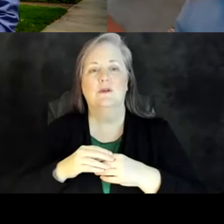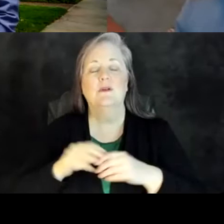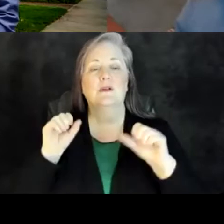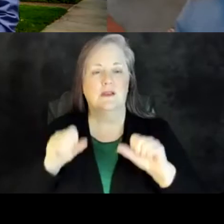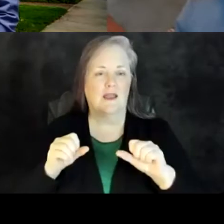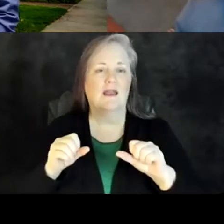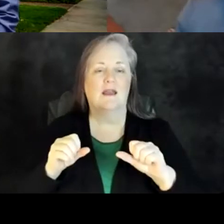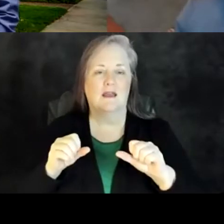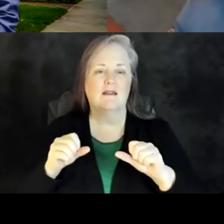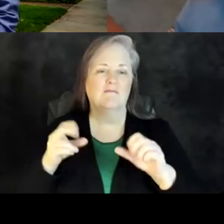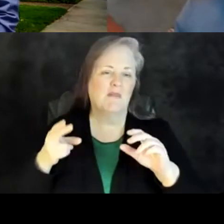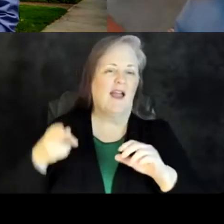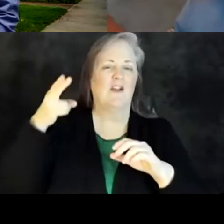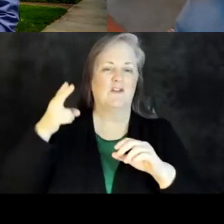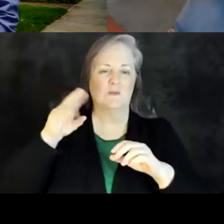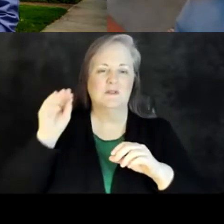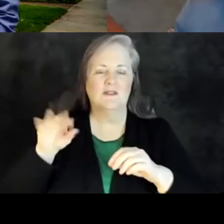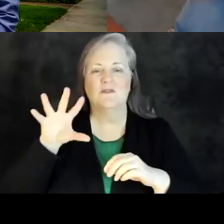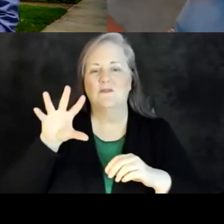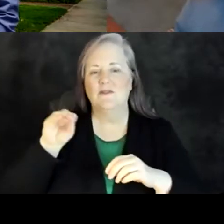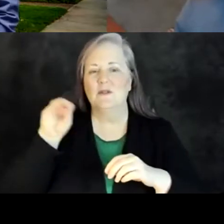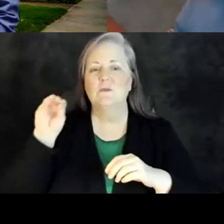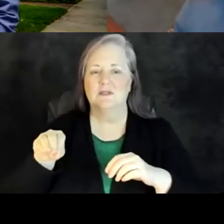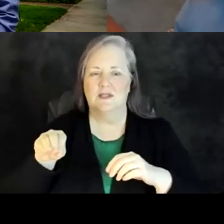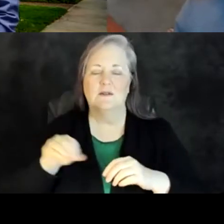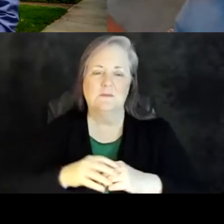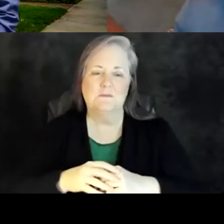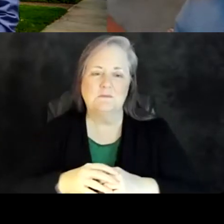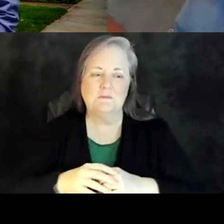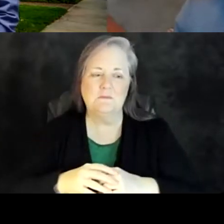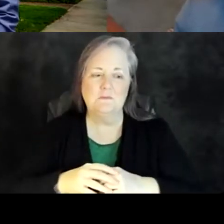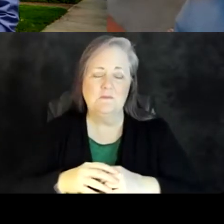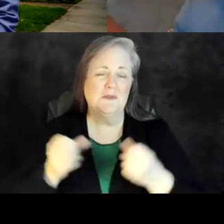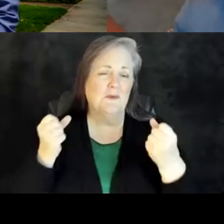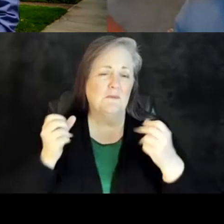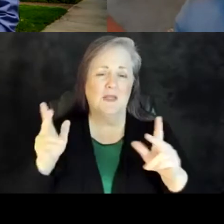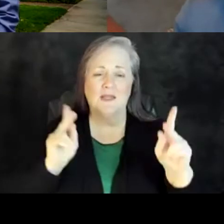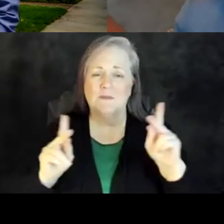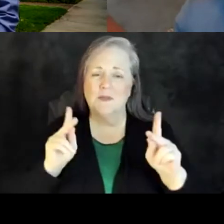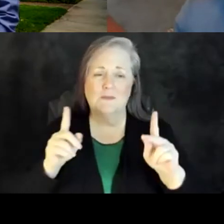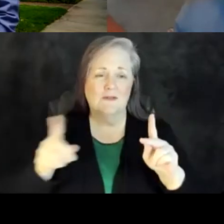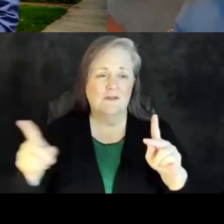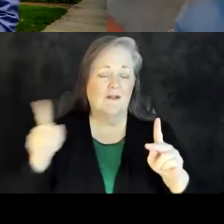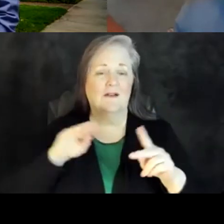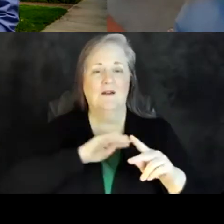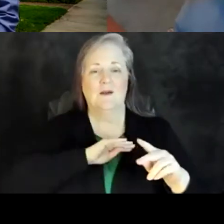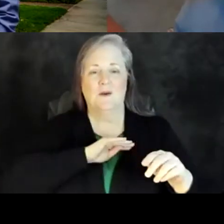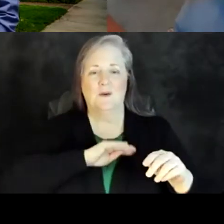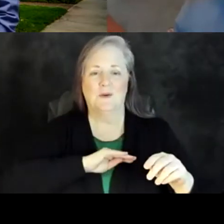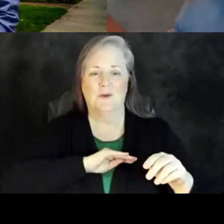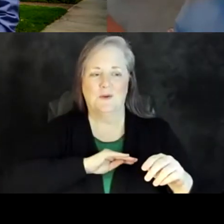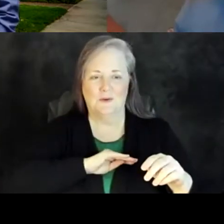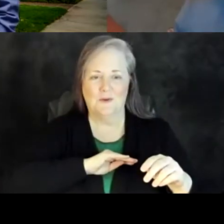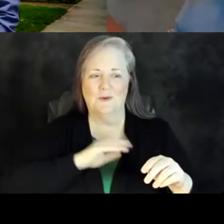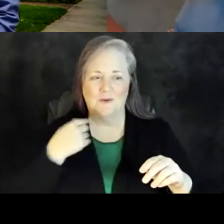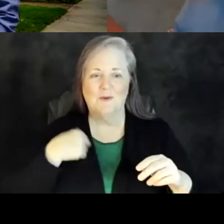at higher capacity, at 50% capacity. So I know تشتغل that a lot of people are very relieved that we